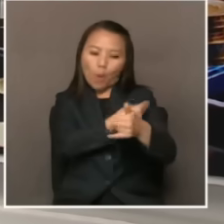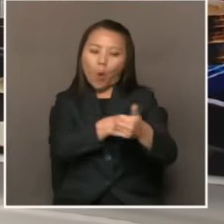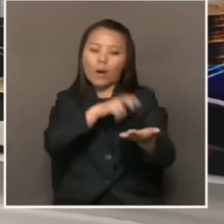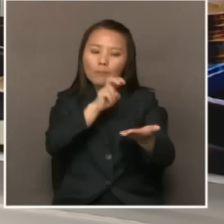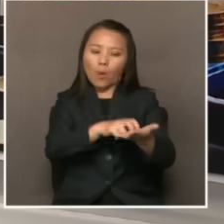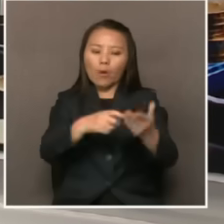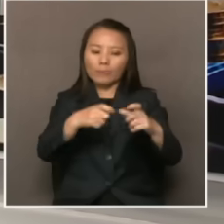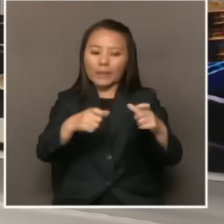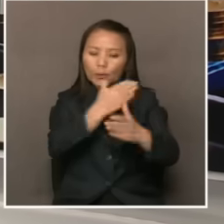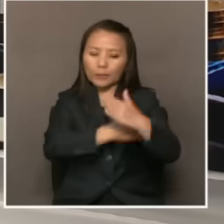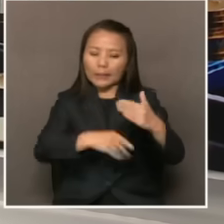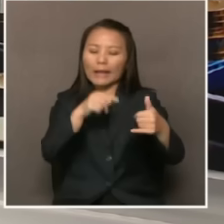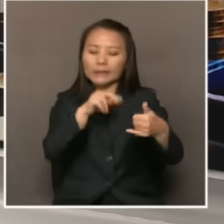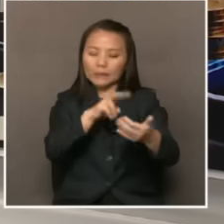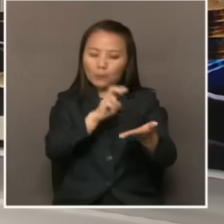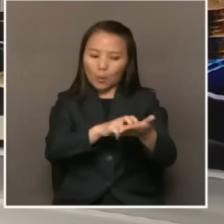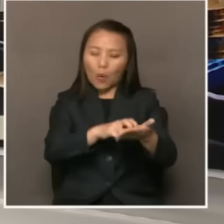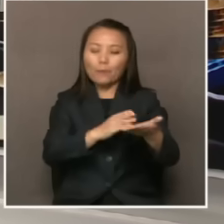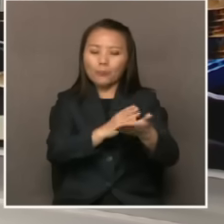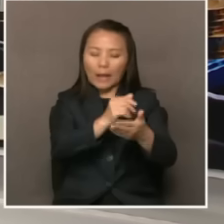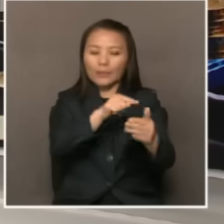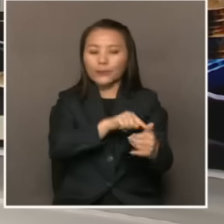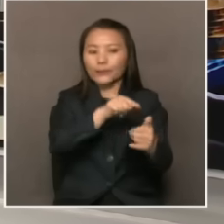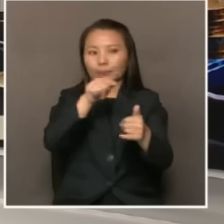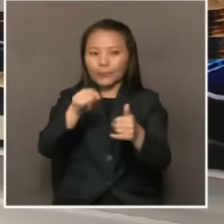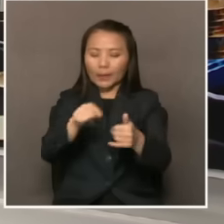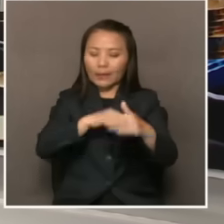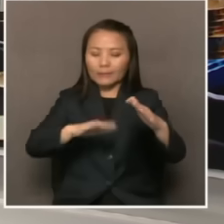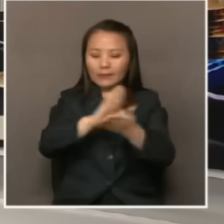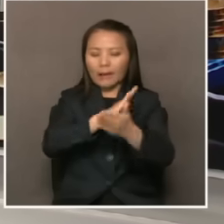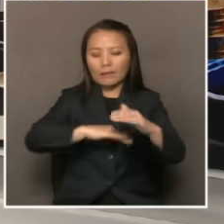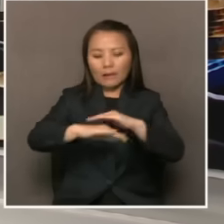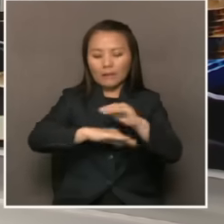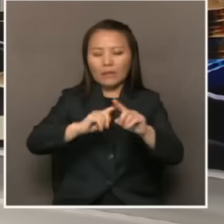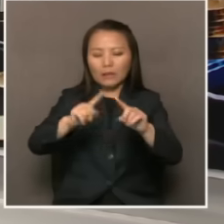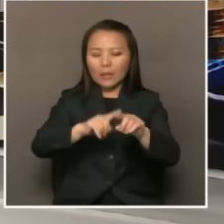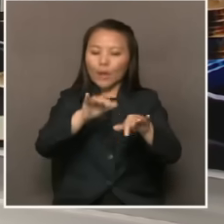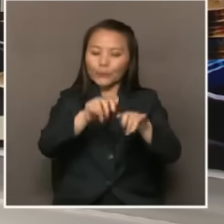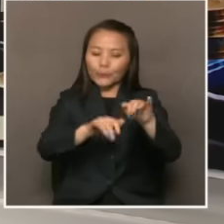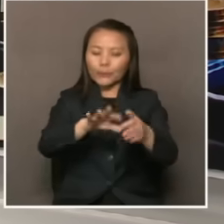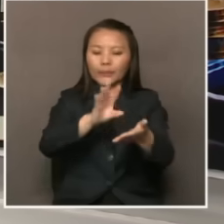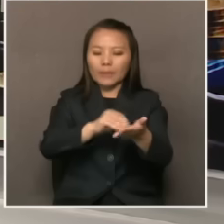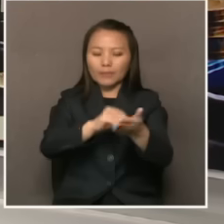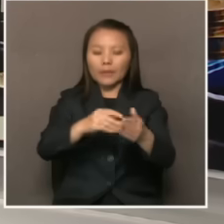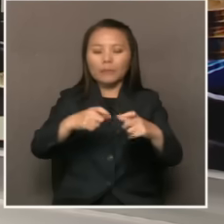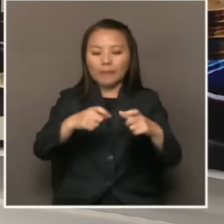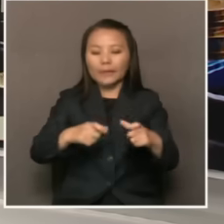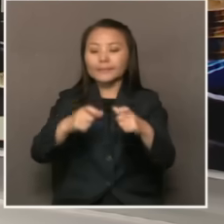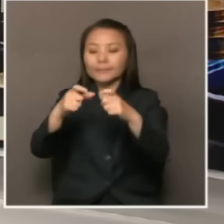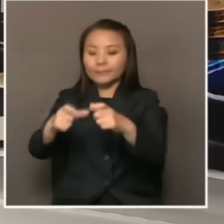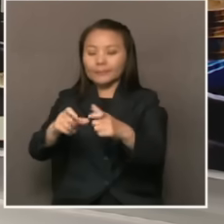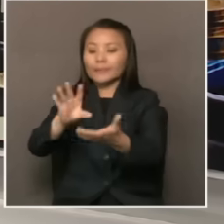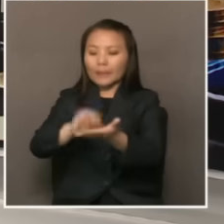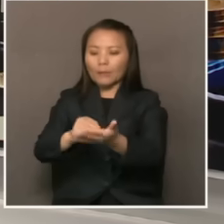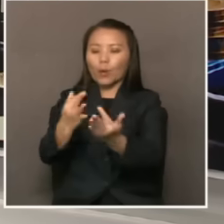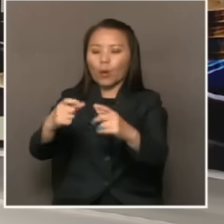พยาบาลของรัฐนะคะแล้วจากนั้นก็จะมีการตรวจสอบเอกสารข้อเท็จจริงต่างๆบันทึกข้อมูลยื่นหมัดขึ้นทะเบียนนะคะแล้วก็รอ